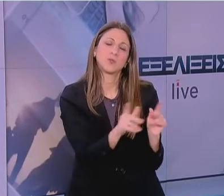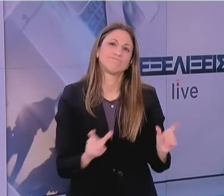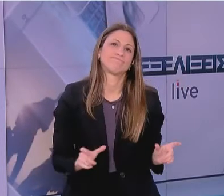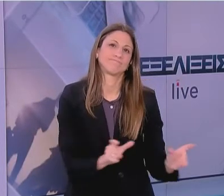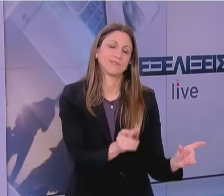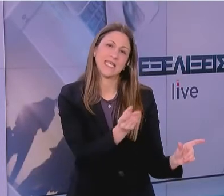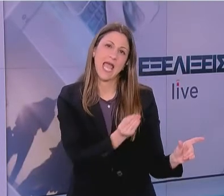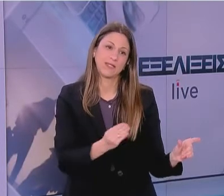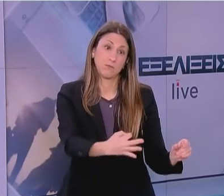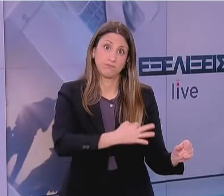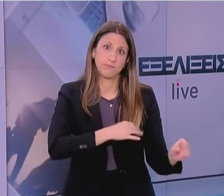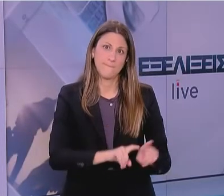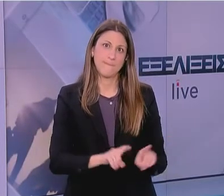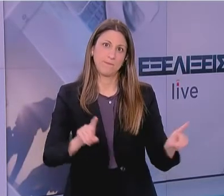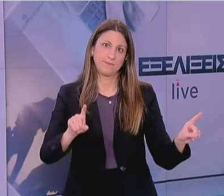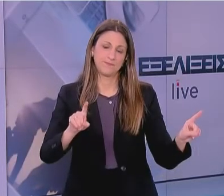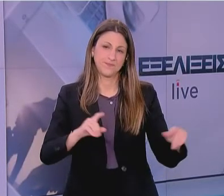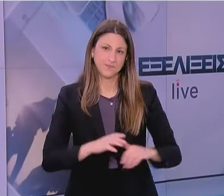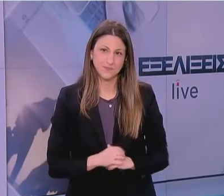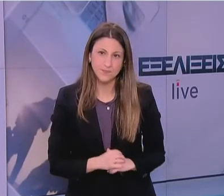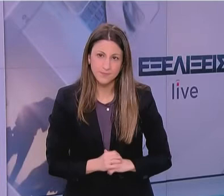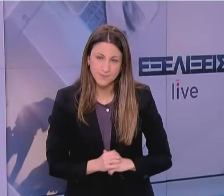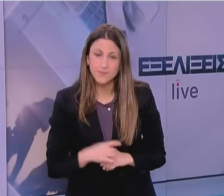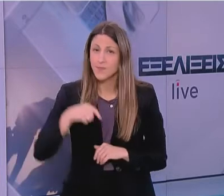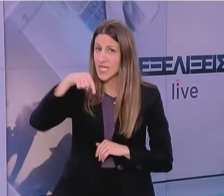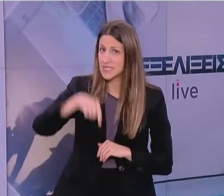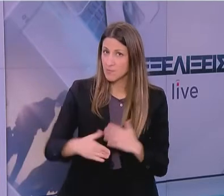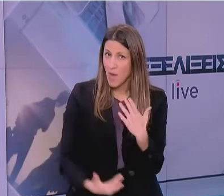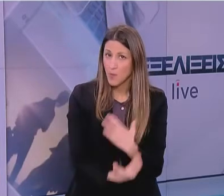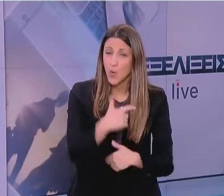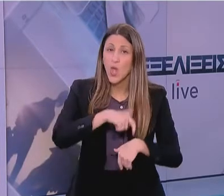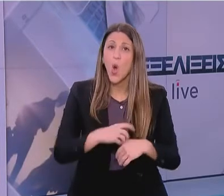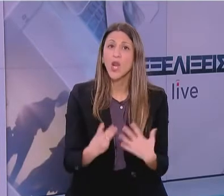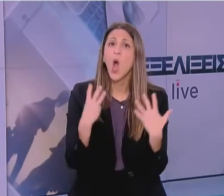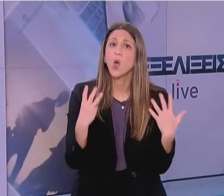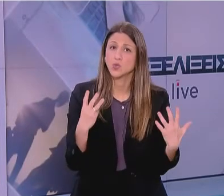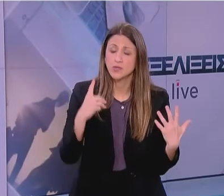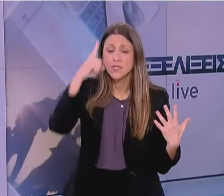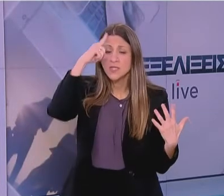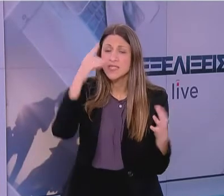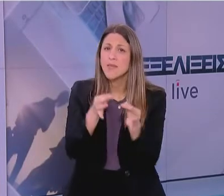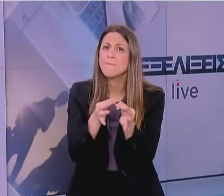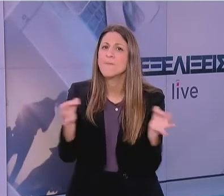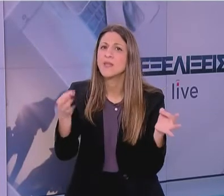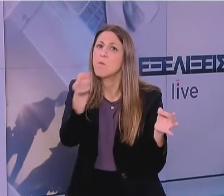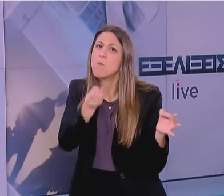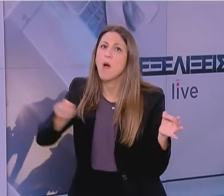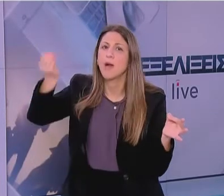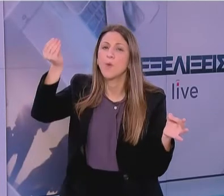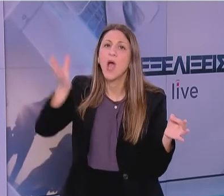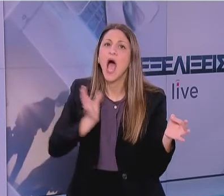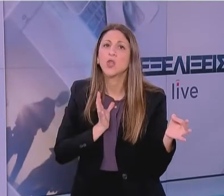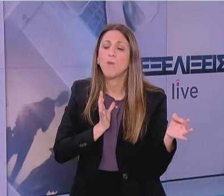η εν γέννη περιοχή. Επιπλέον, από σήμερα στις 8 το πρωί ισχύουν, όπως γνωρίζετε, πρόσθετα περιοριστικά μέτρα κίνησης για τους κατοίκους